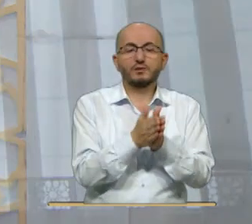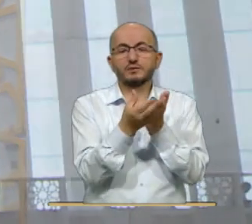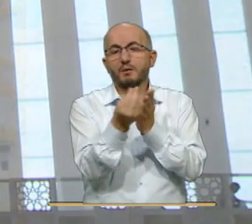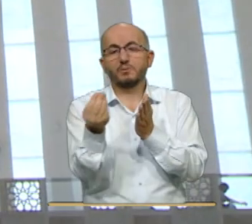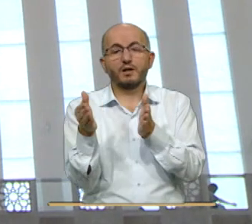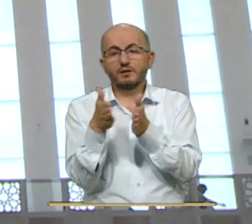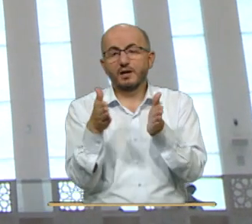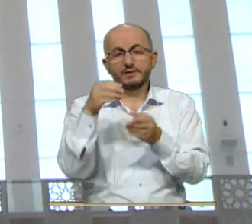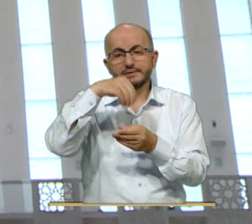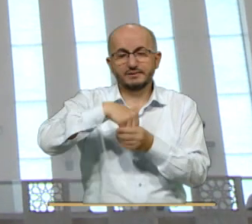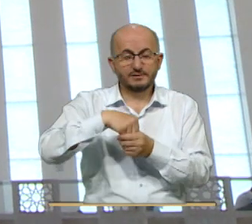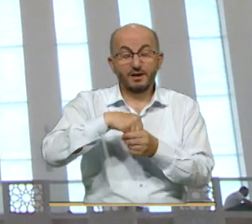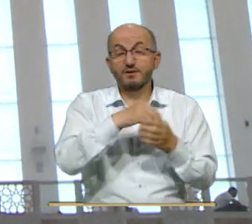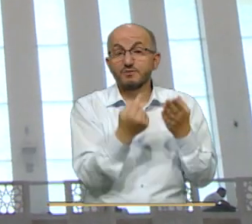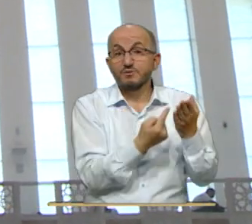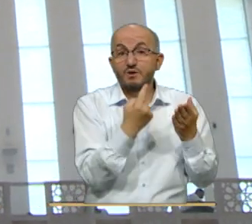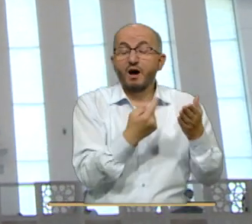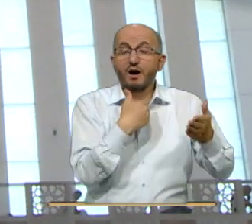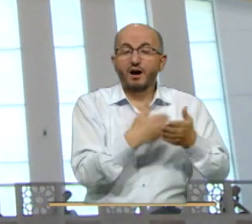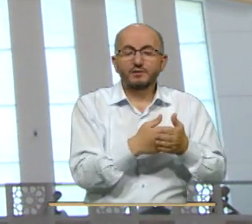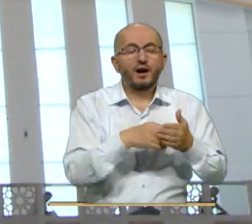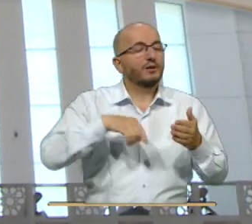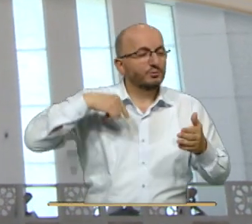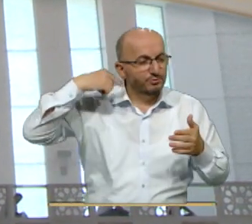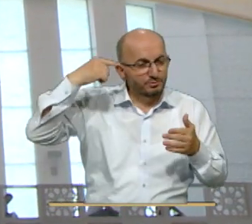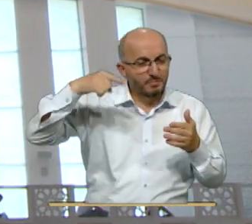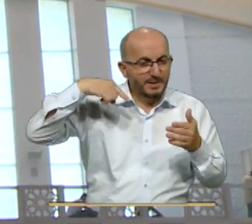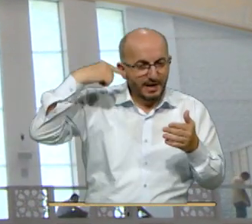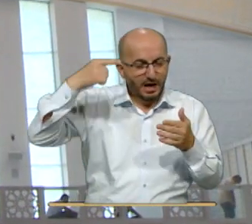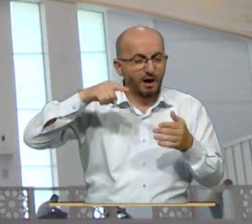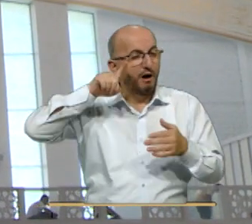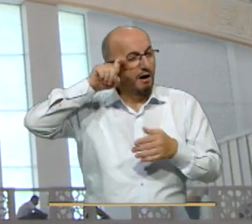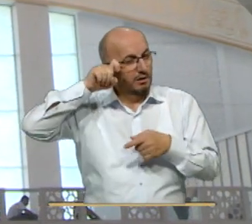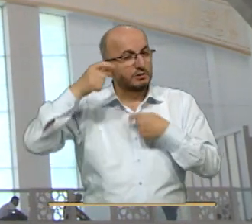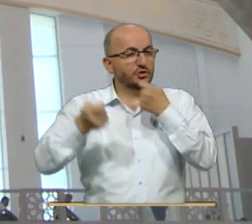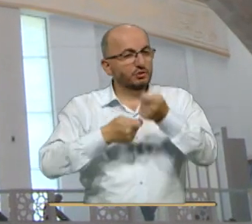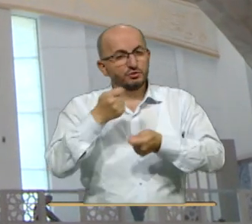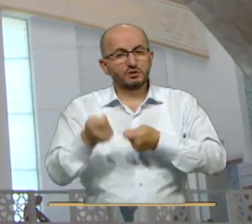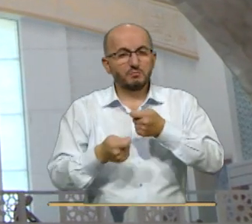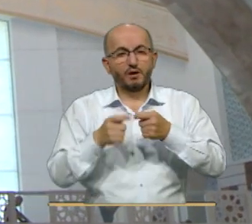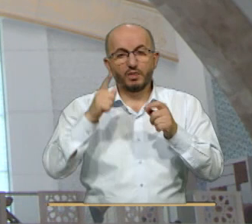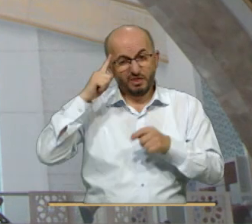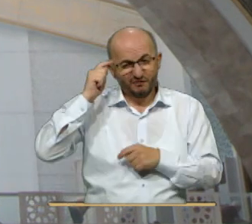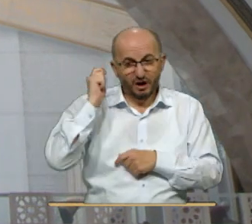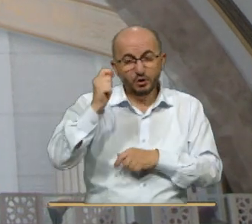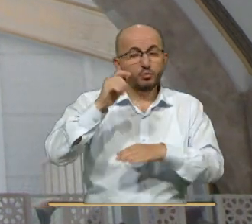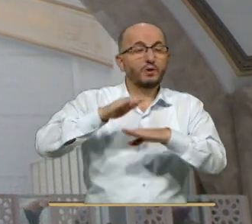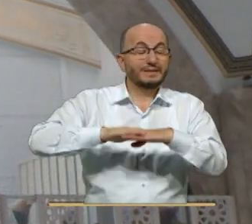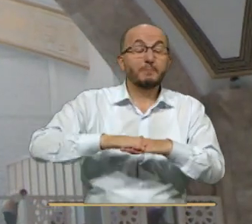arasında, Kur'an kadar düşünmeye, akletmeye, tefekkür